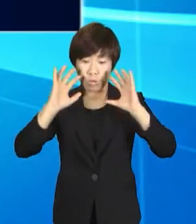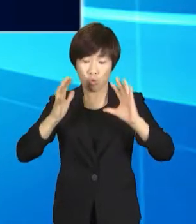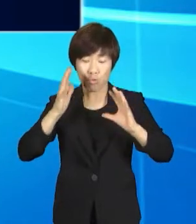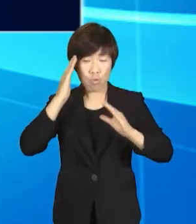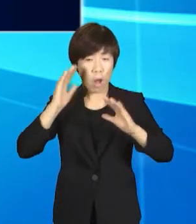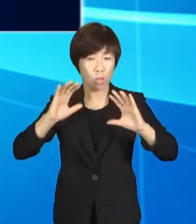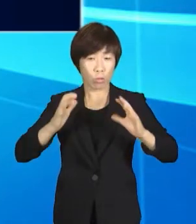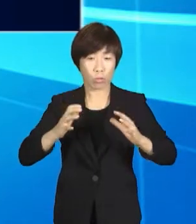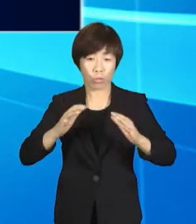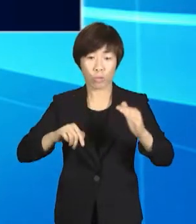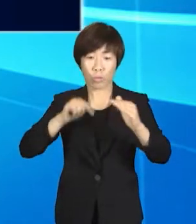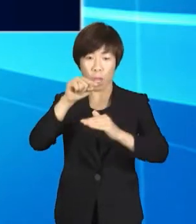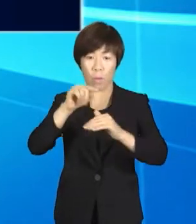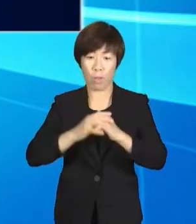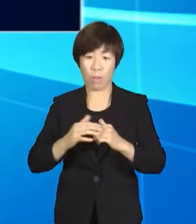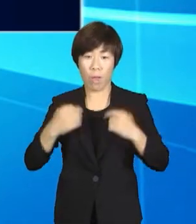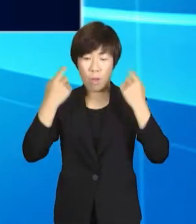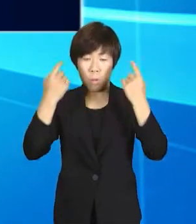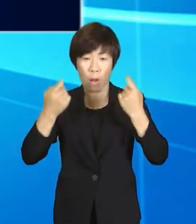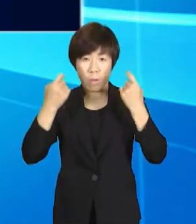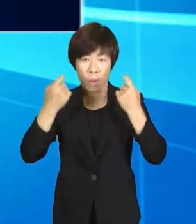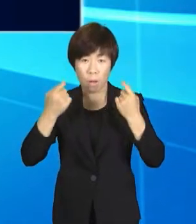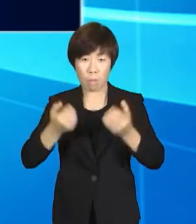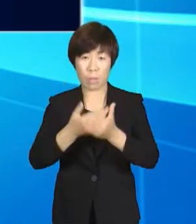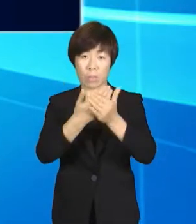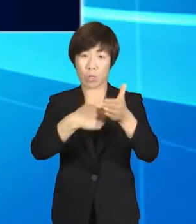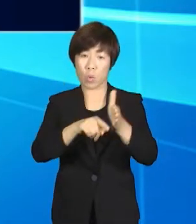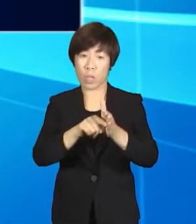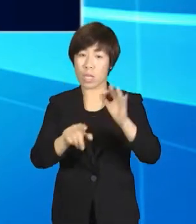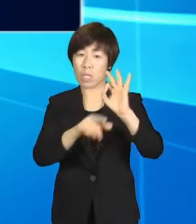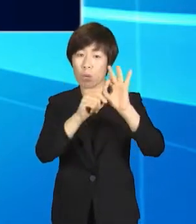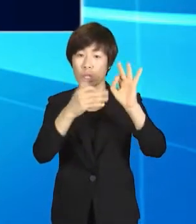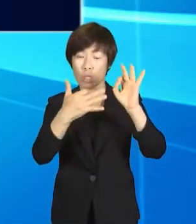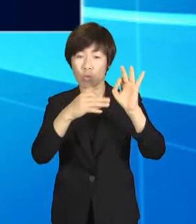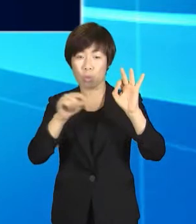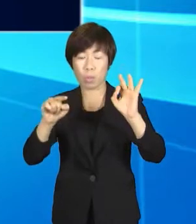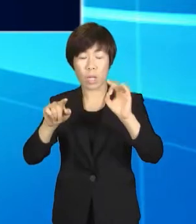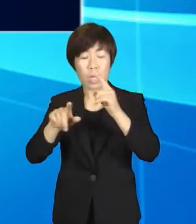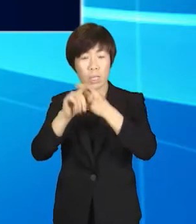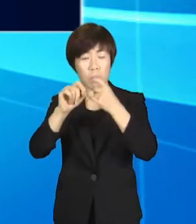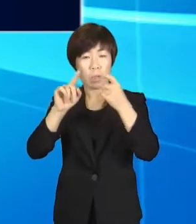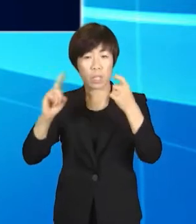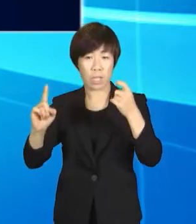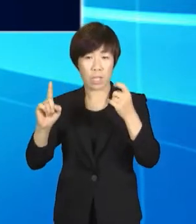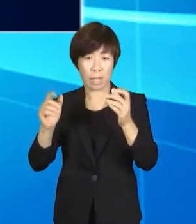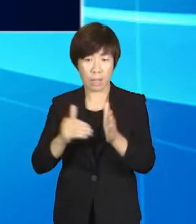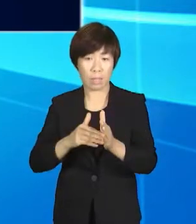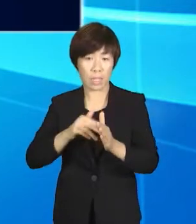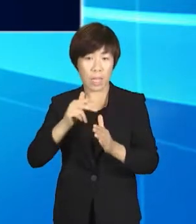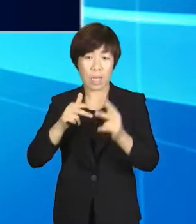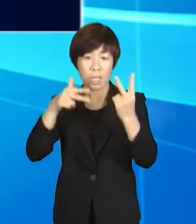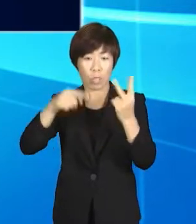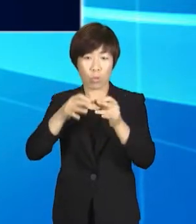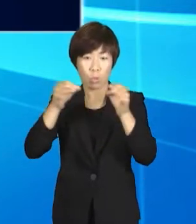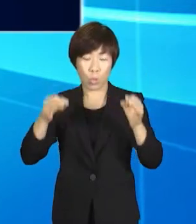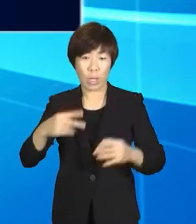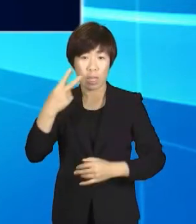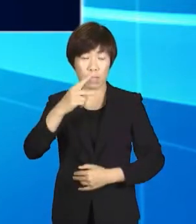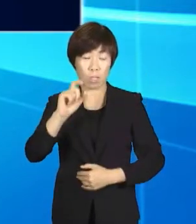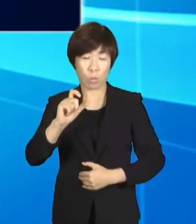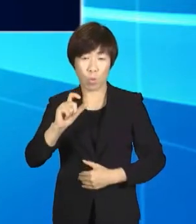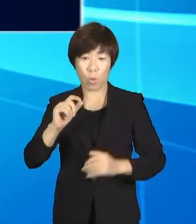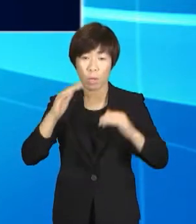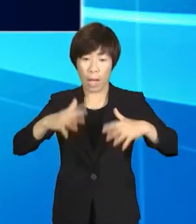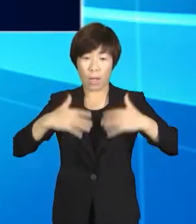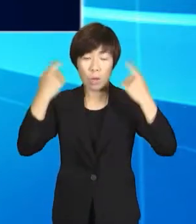울산시는 국내 여행 붐 조성을 통한 국내 관광 활성화를 위해 10월 19일부터 11월 1일까지 2주간 2015년